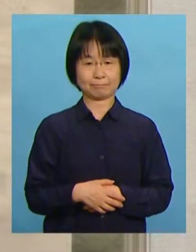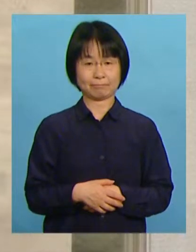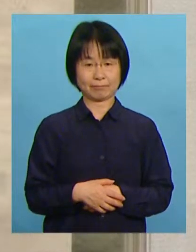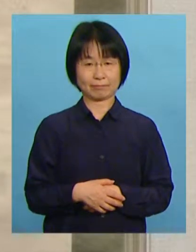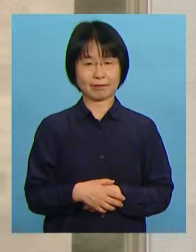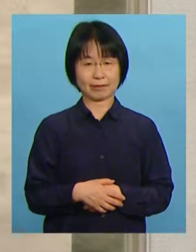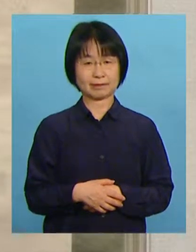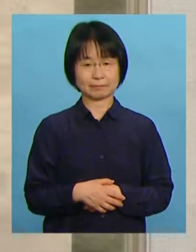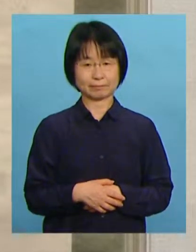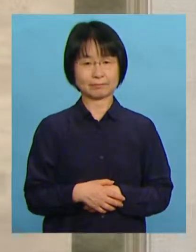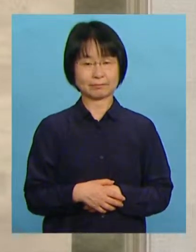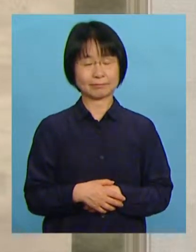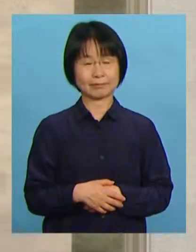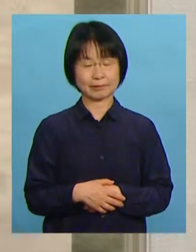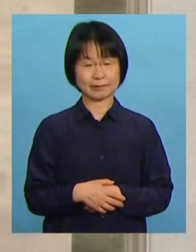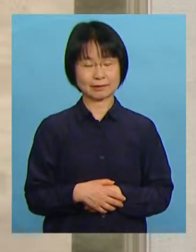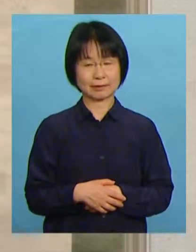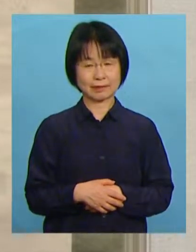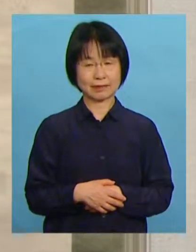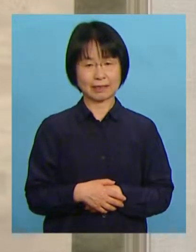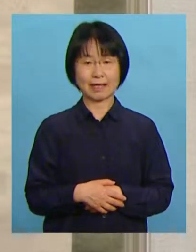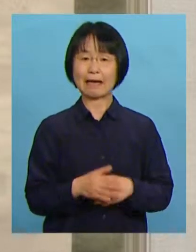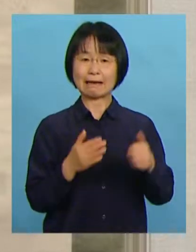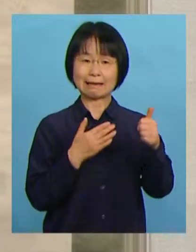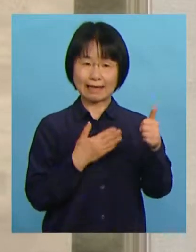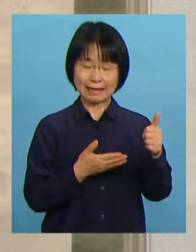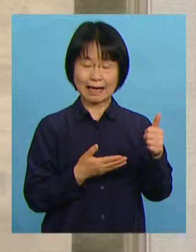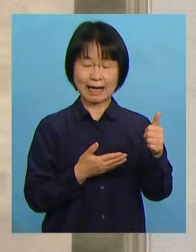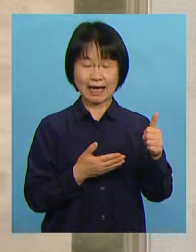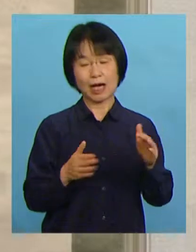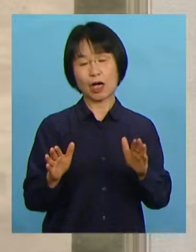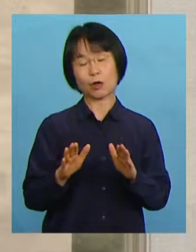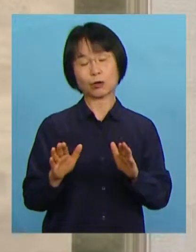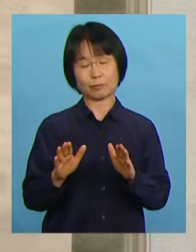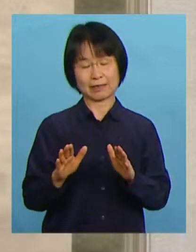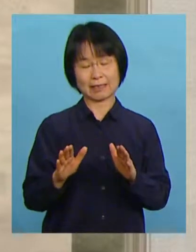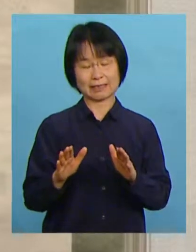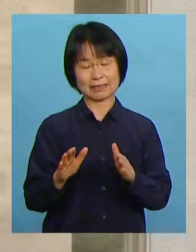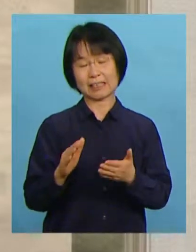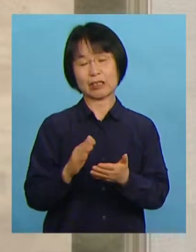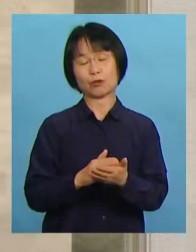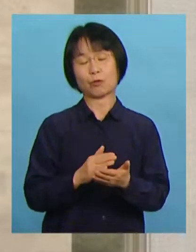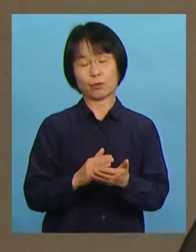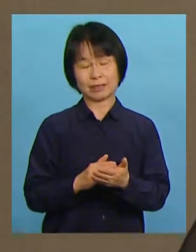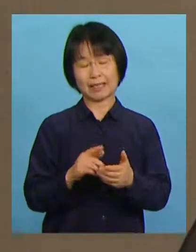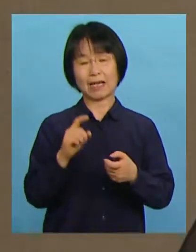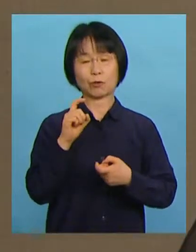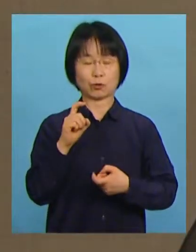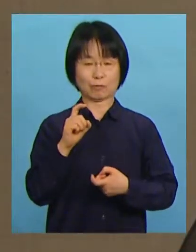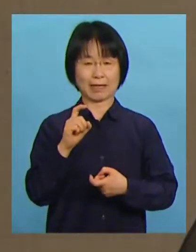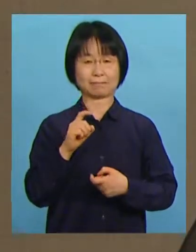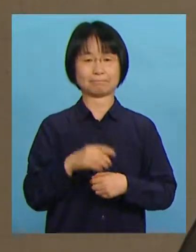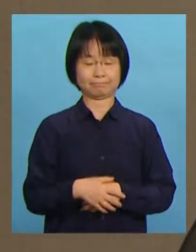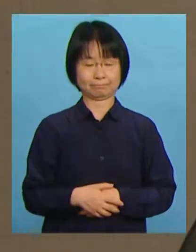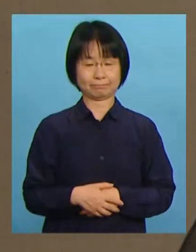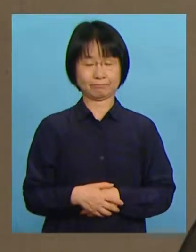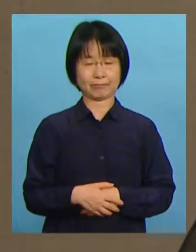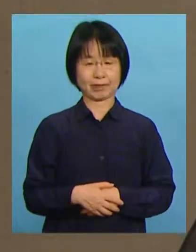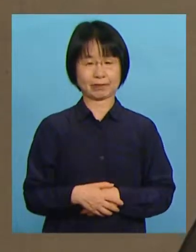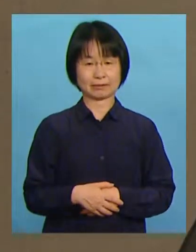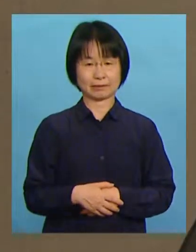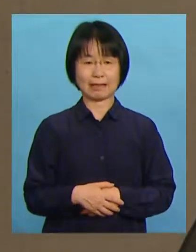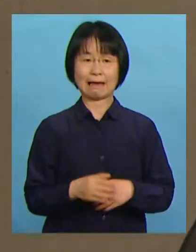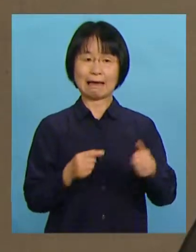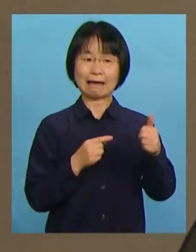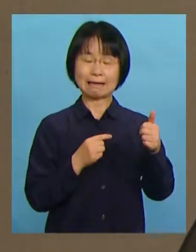これは有賢さんが晩年によく子どもたちに書き残した言葉です。この家はですね、有賢